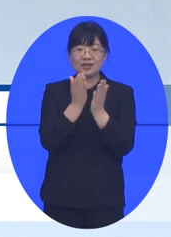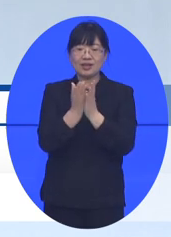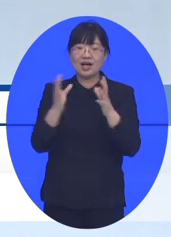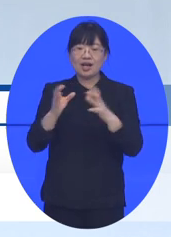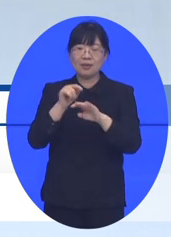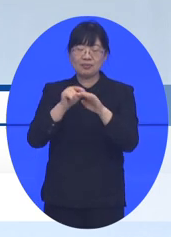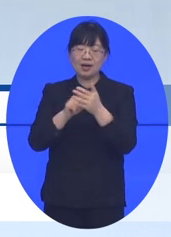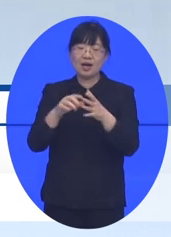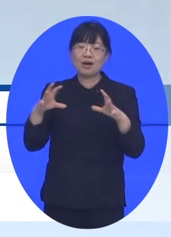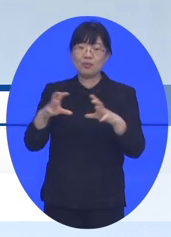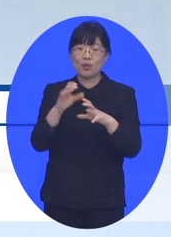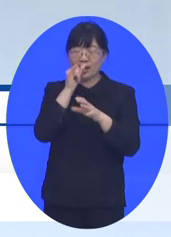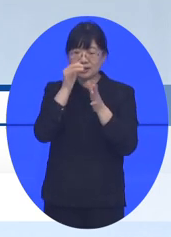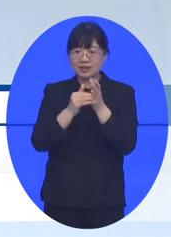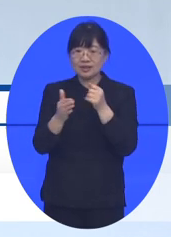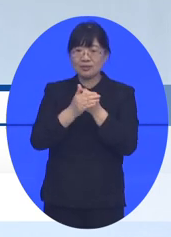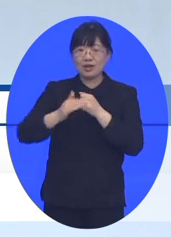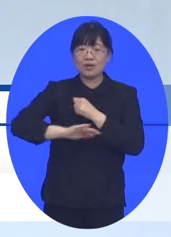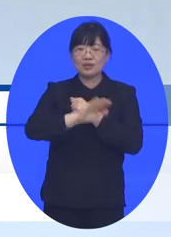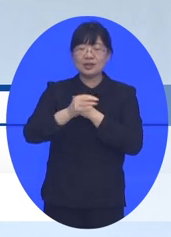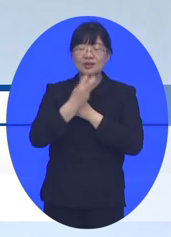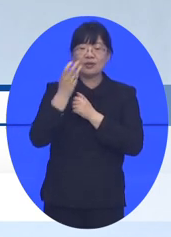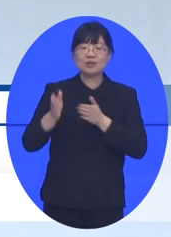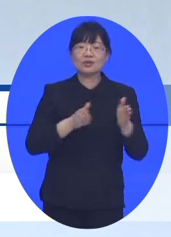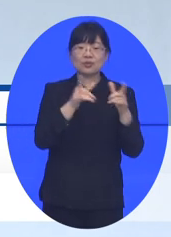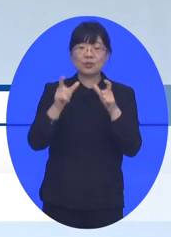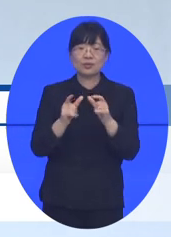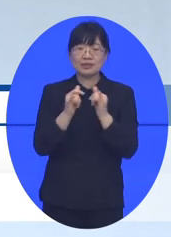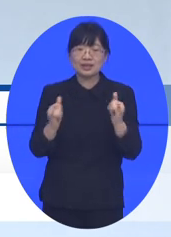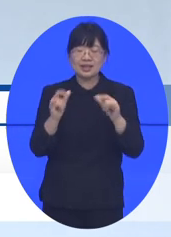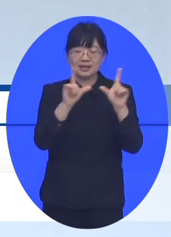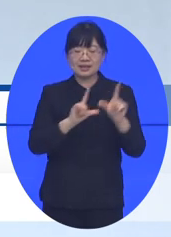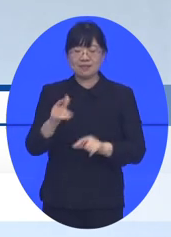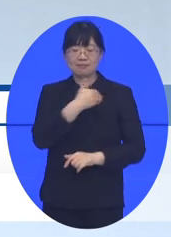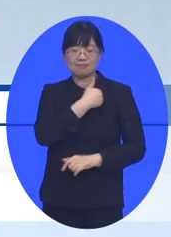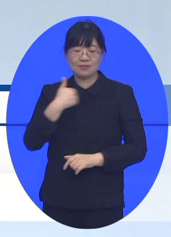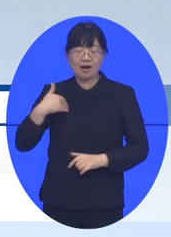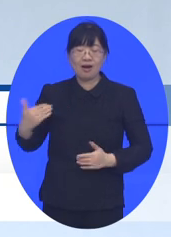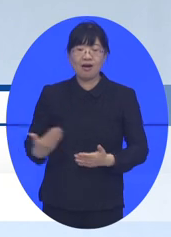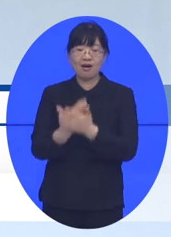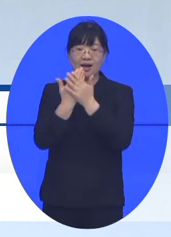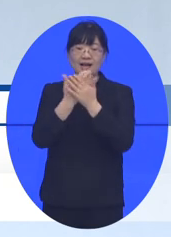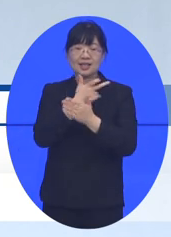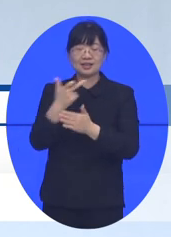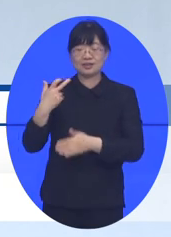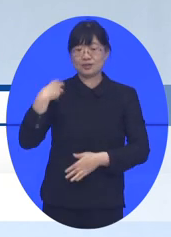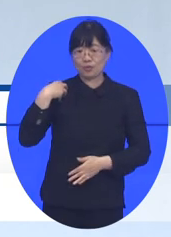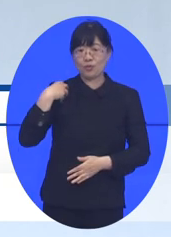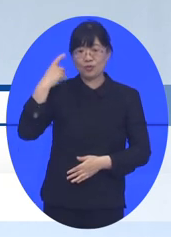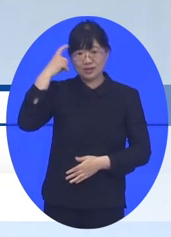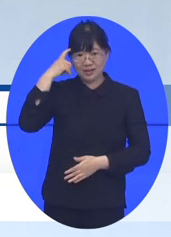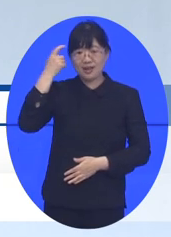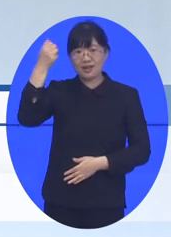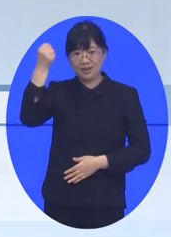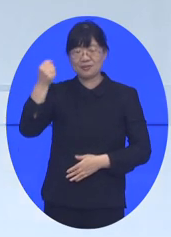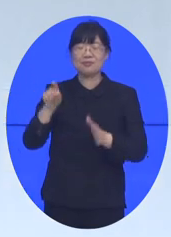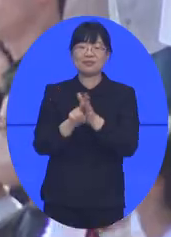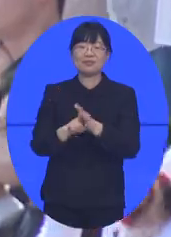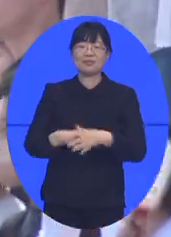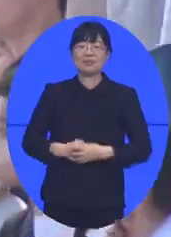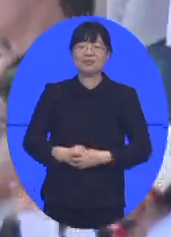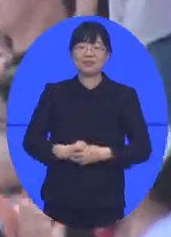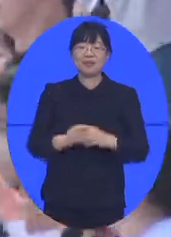것들이 다 합심하는 것들이 모여져가지고 우리 경기도민의 삶의 질 향상에 아주 큰 역할을 하리라고 저는 확실히 믿고